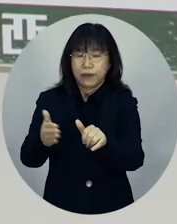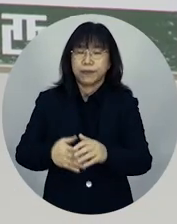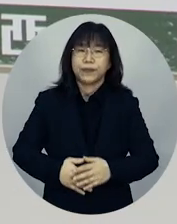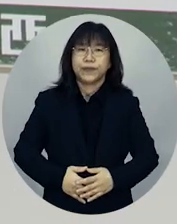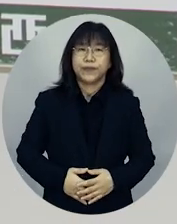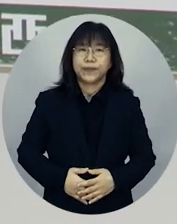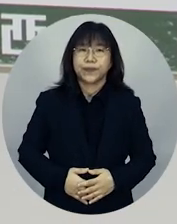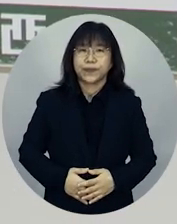됩니다